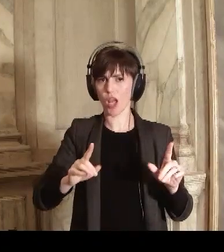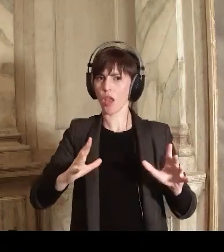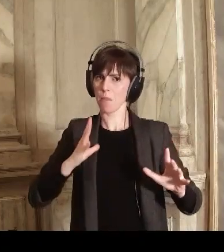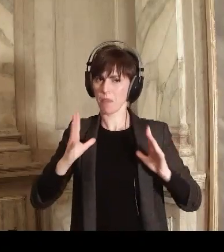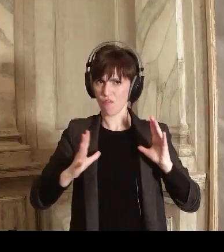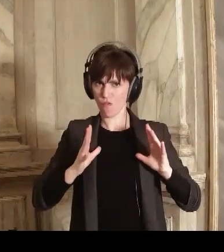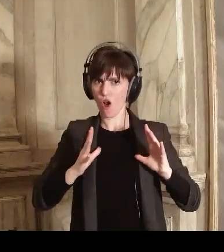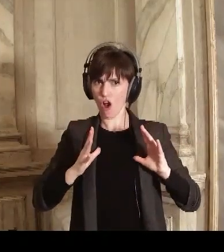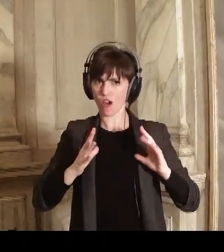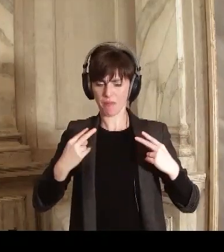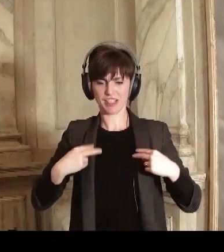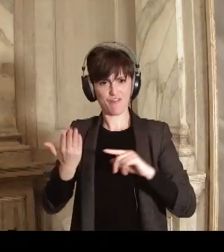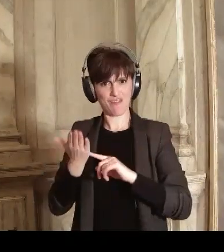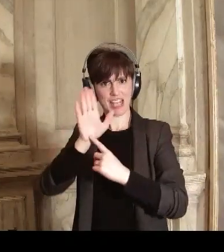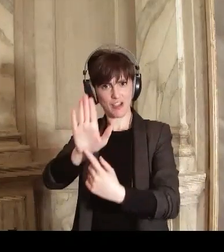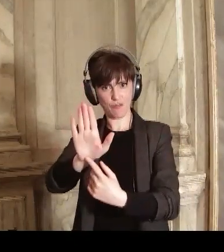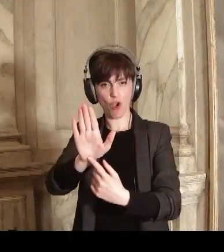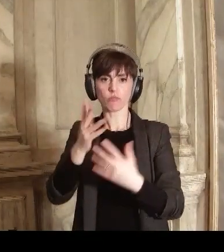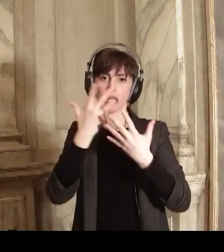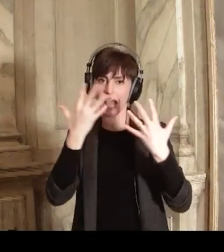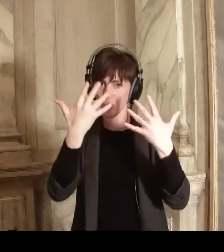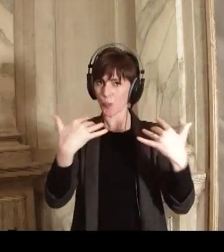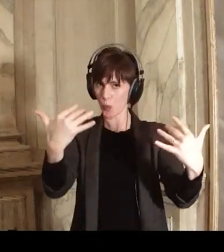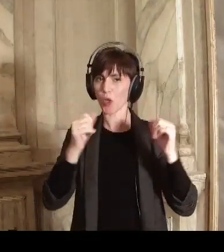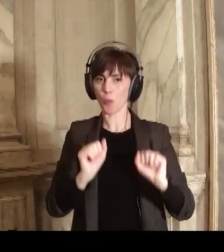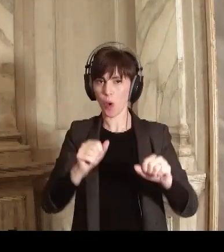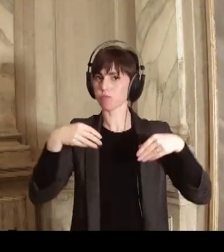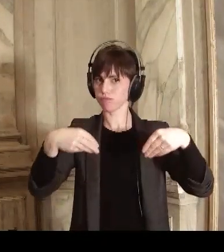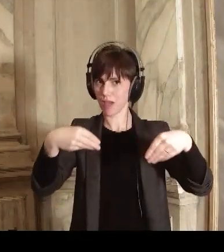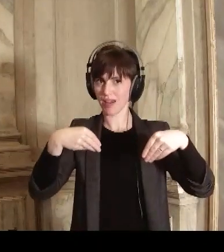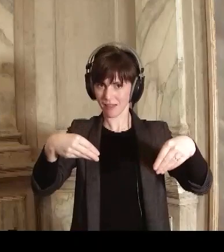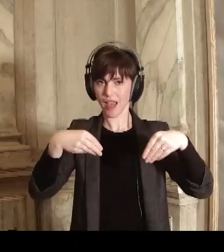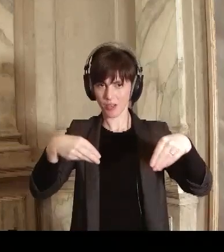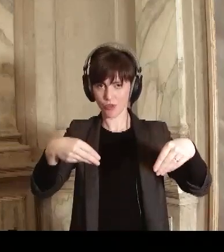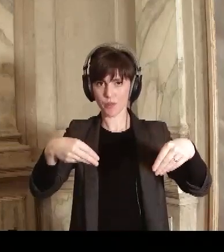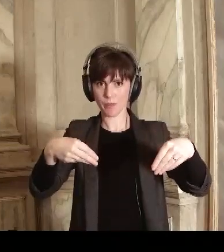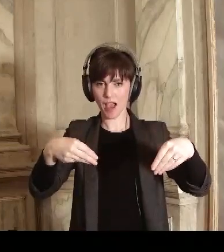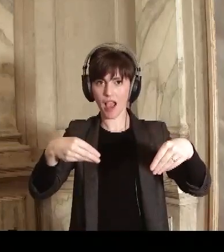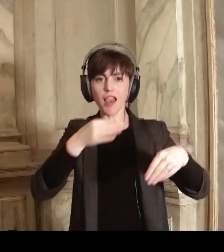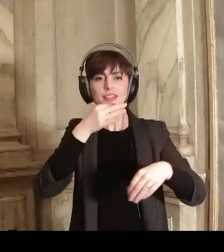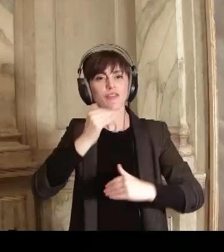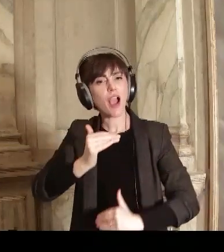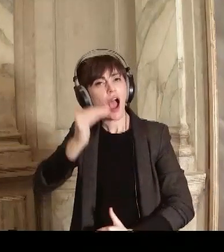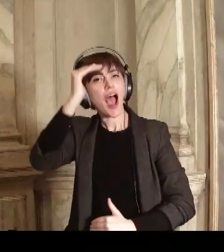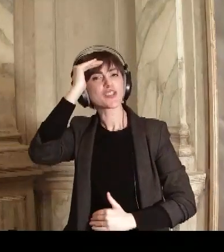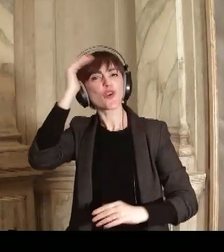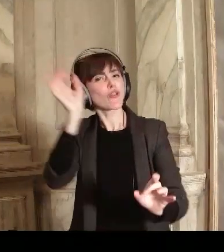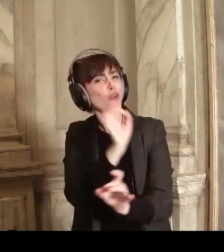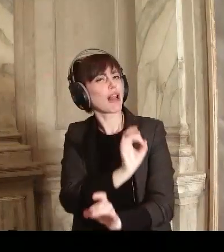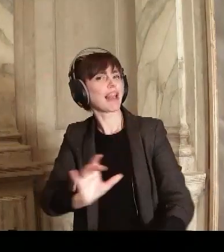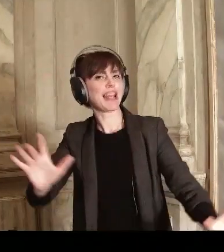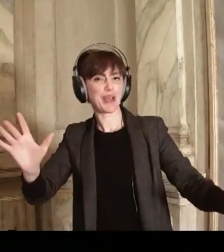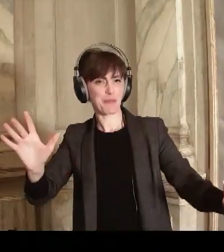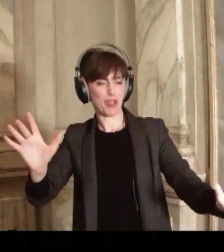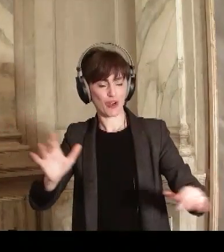alle Tese dove il pubblico potrà accedere liberamente, quindi un ascolto completamente libero e informale,